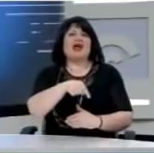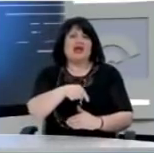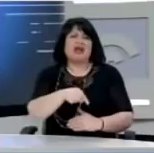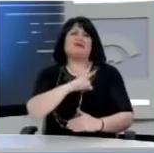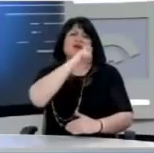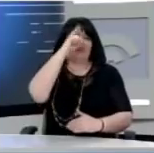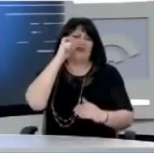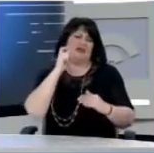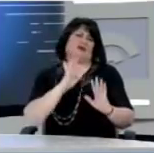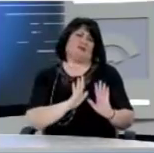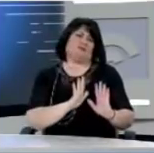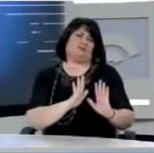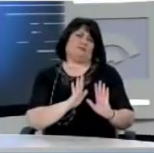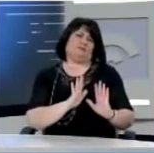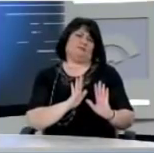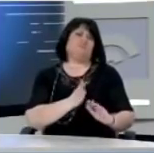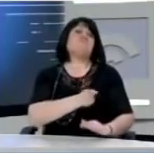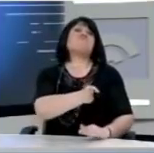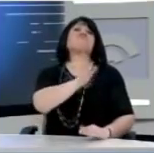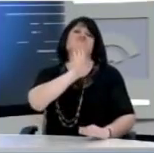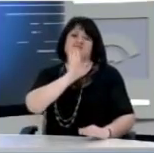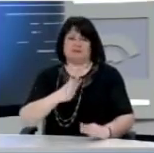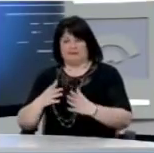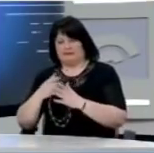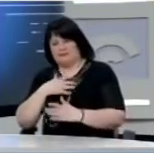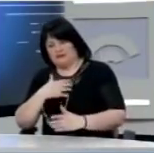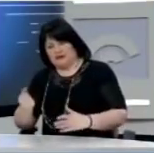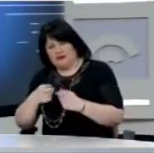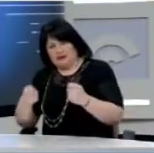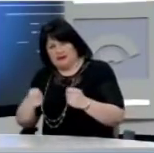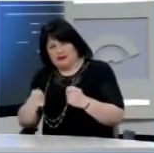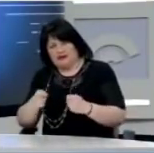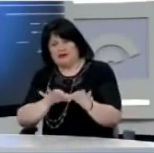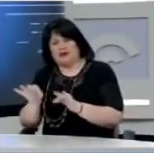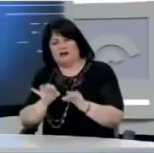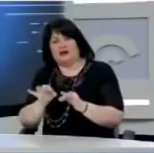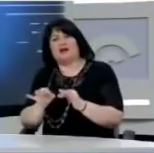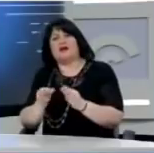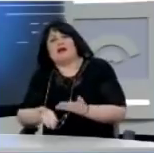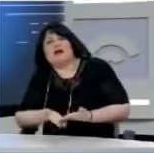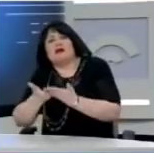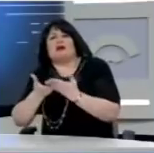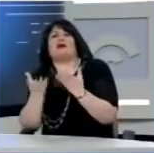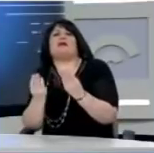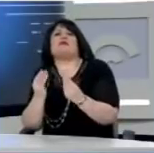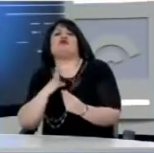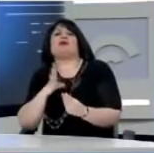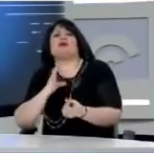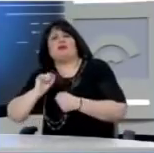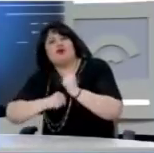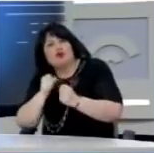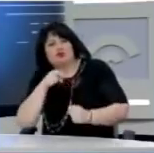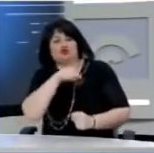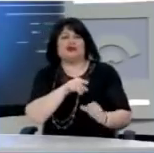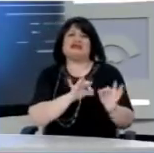δυστοπίας. Αν εμπιστεύεται τα μέτρα και το σχέδιο στήριξης για τους πολλούς που αγωνίζονται ή